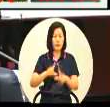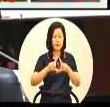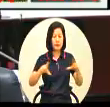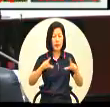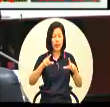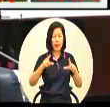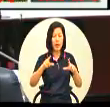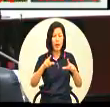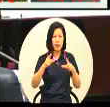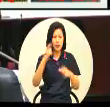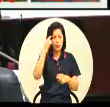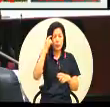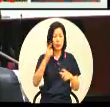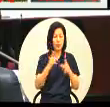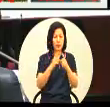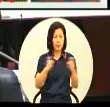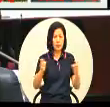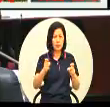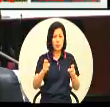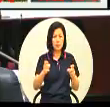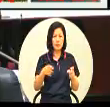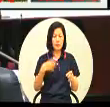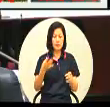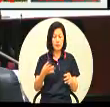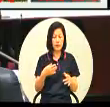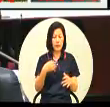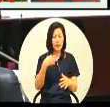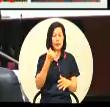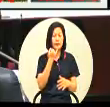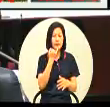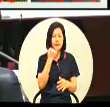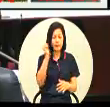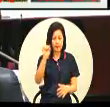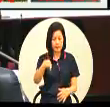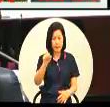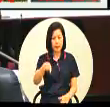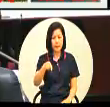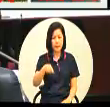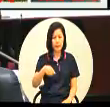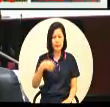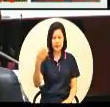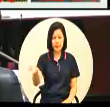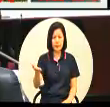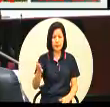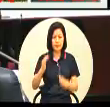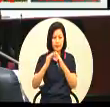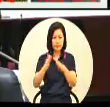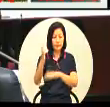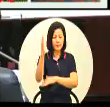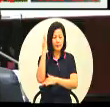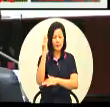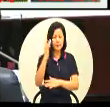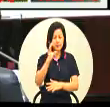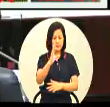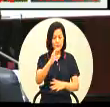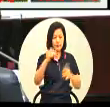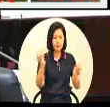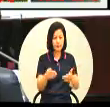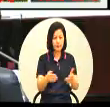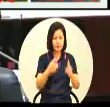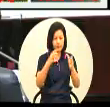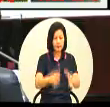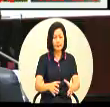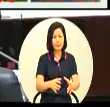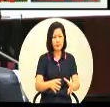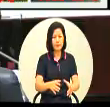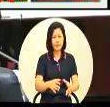他愿意无偿拨用空间给我们的高雄市政府来盖公厕，解决民众的生理所需。但